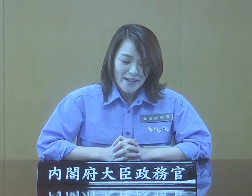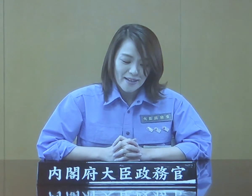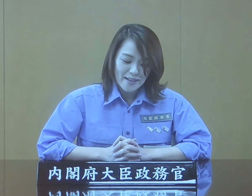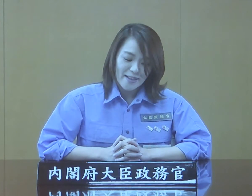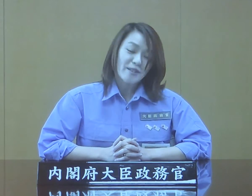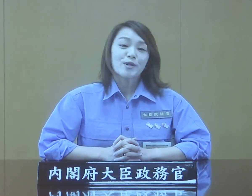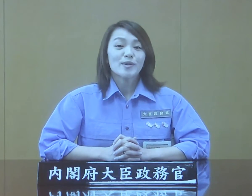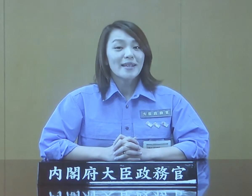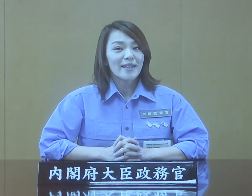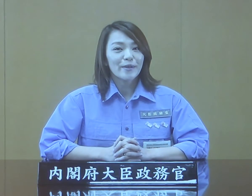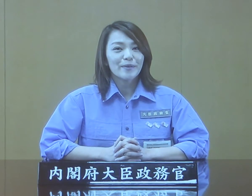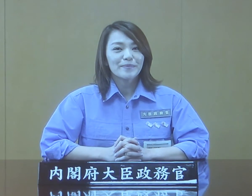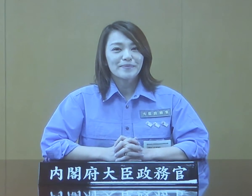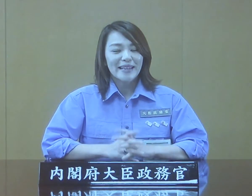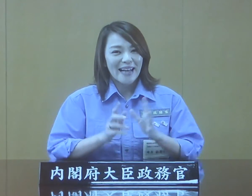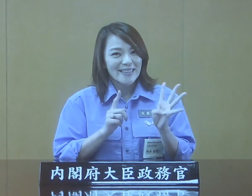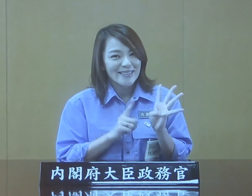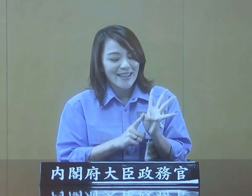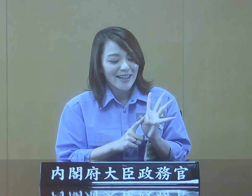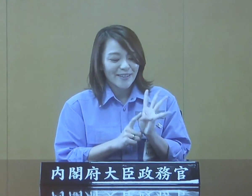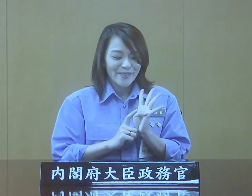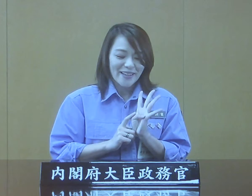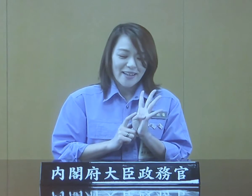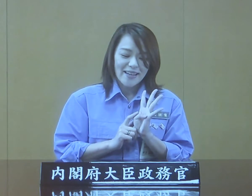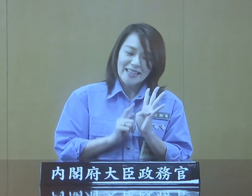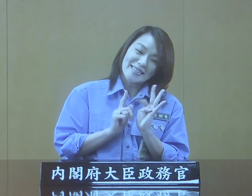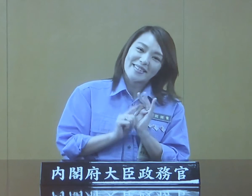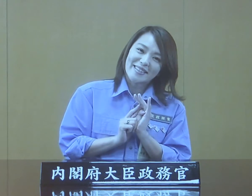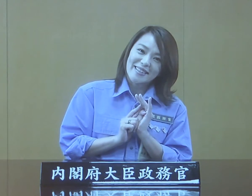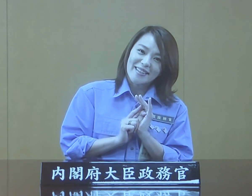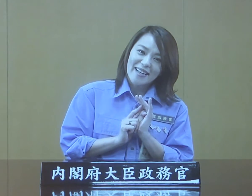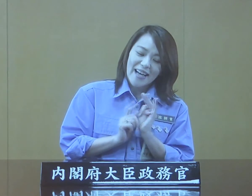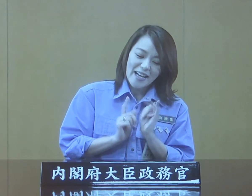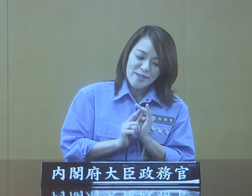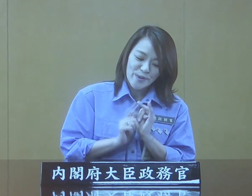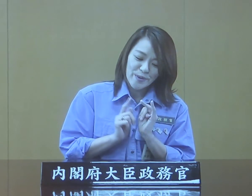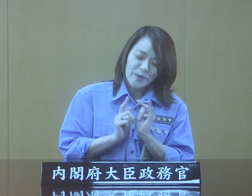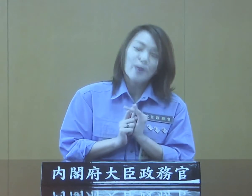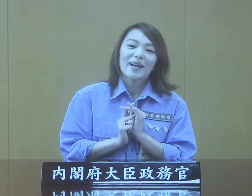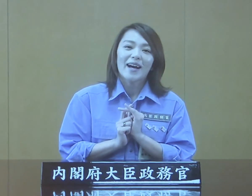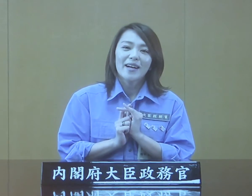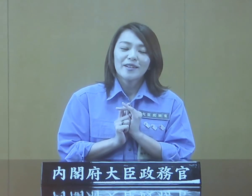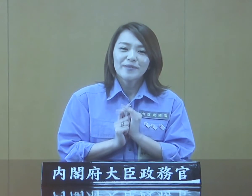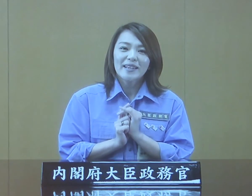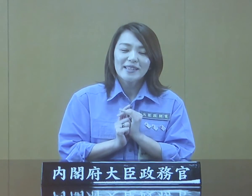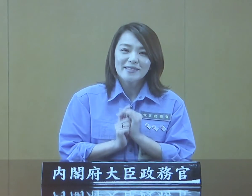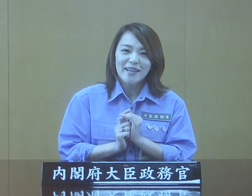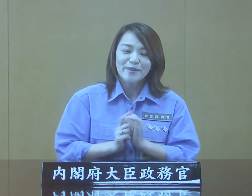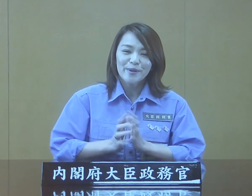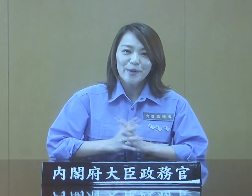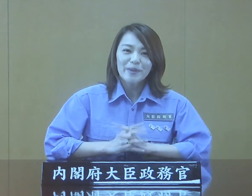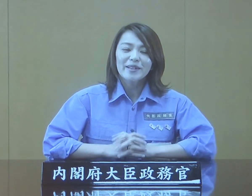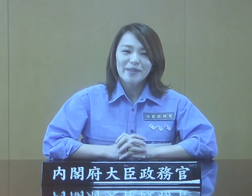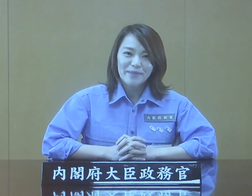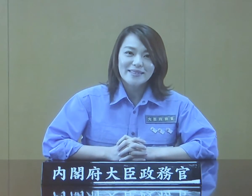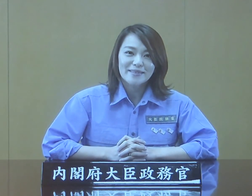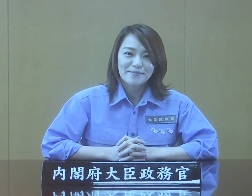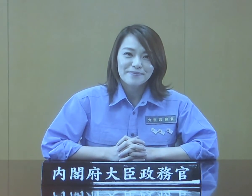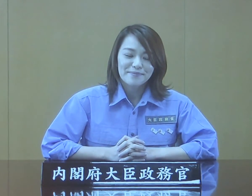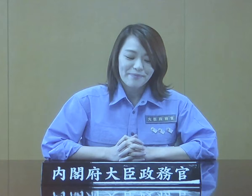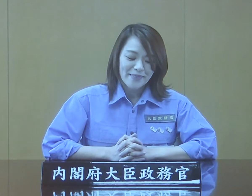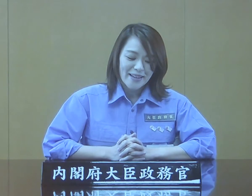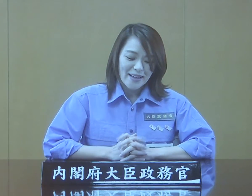には、女性の感性であるとか知識、発想等が不可欠であると思っております